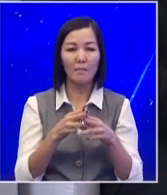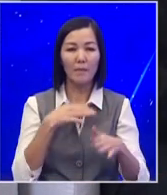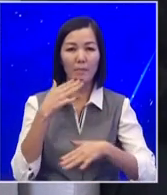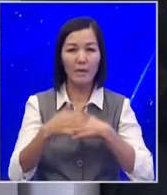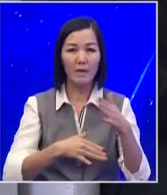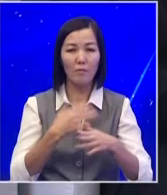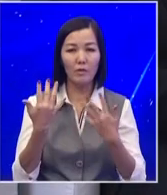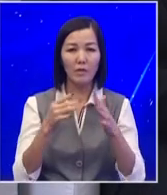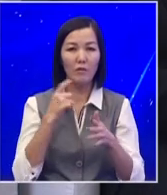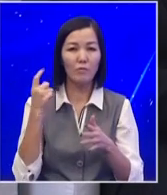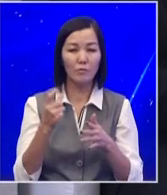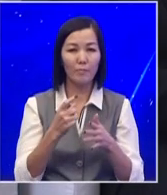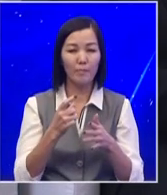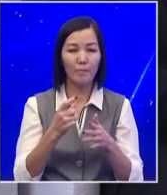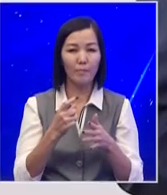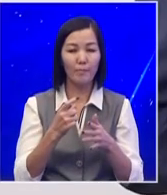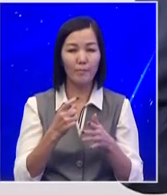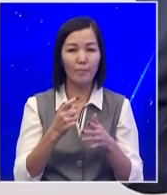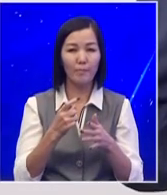переработке сельхозпродукции.